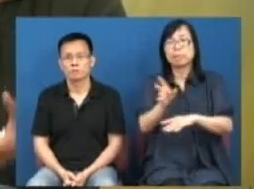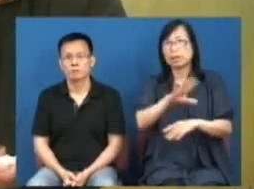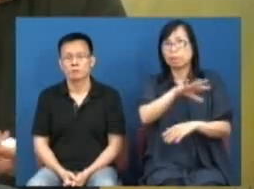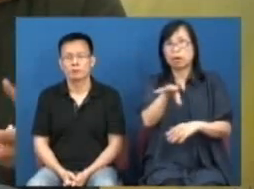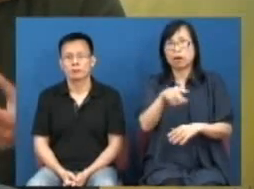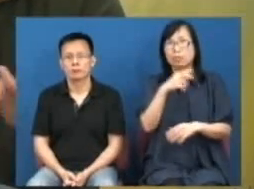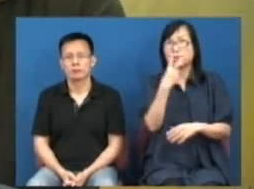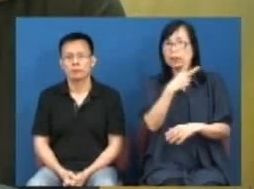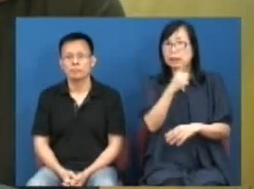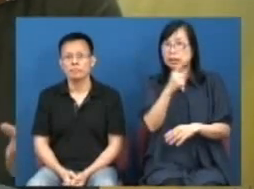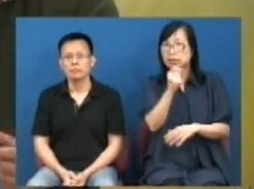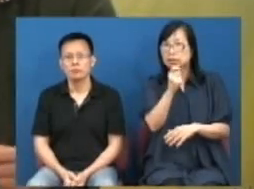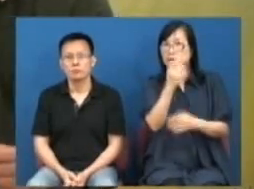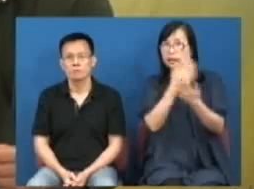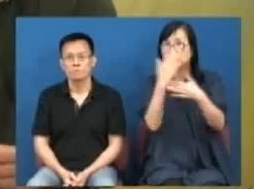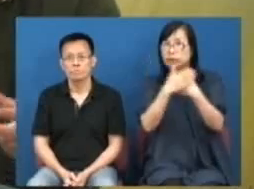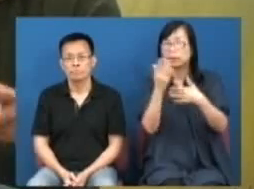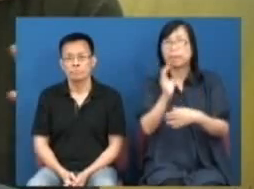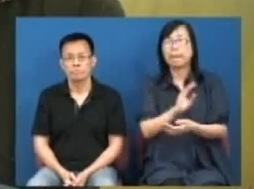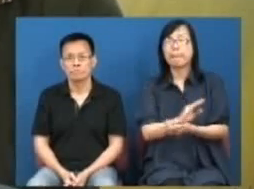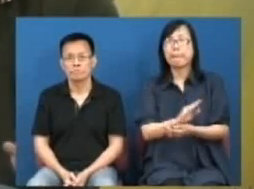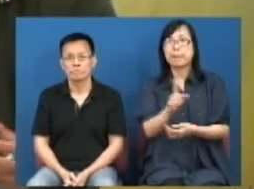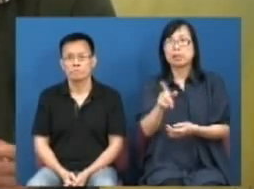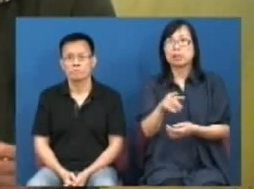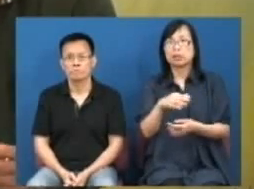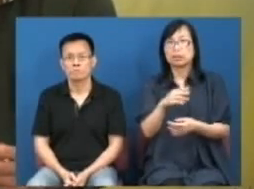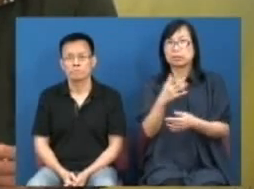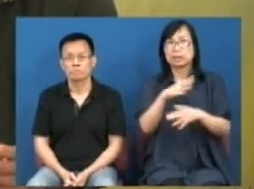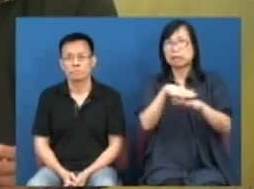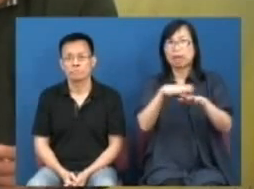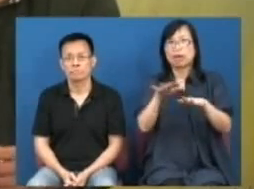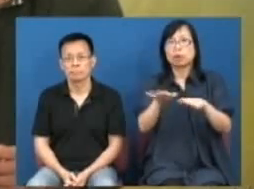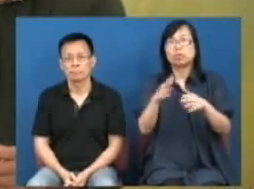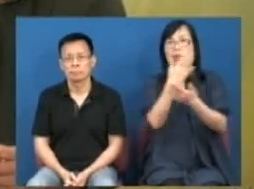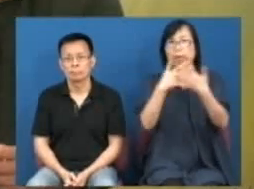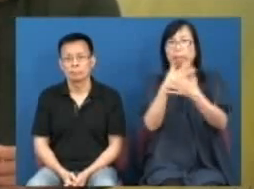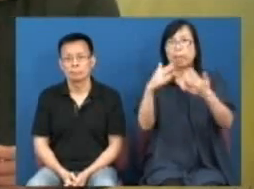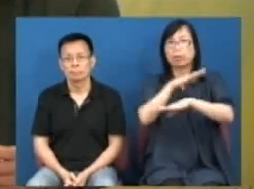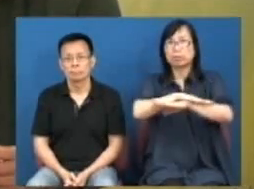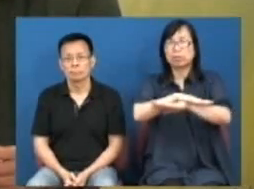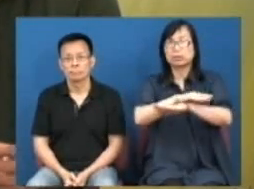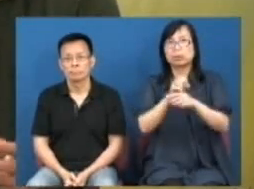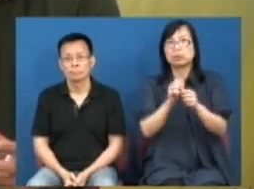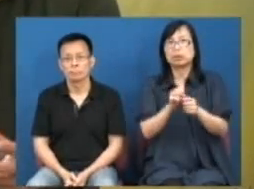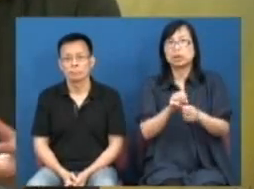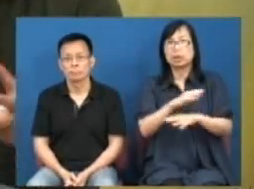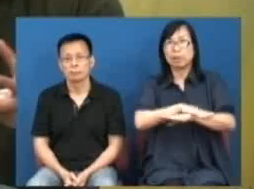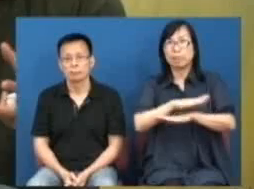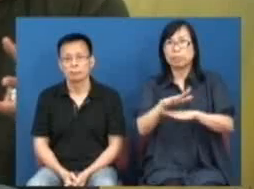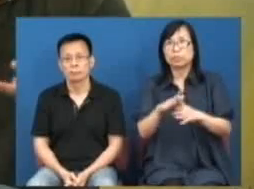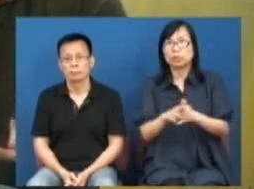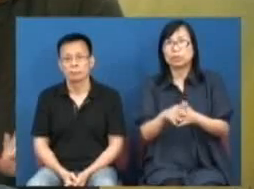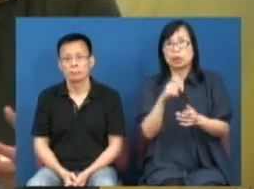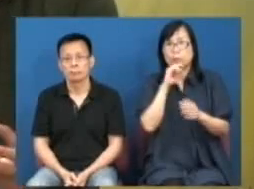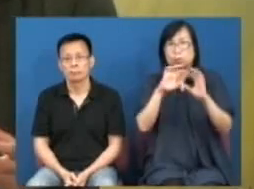青台又好，或者一啲嘅網台聯盟、網台聯盟都有一扎嘅網台都講咗。如果真係咁嘅時候，就會踩界。網台一啲嘅叫